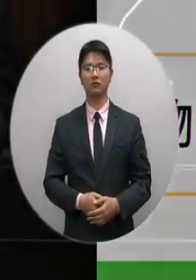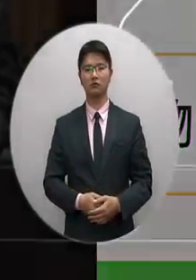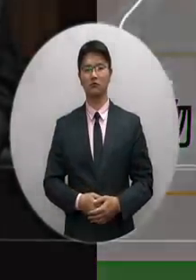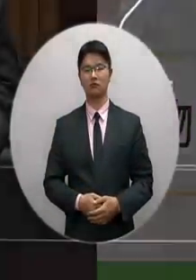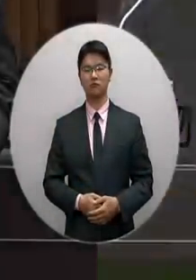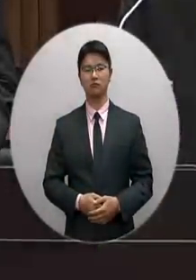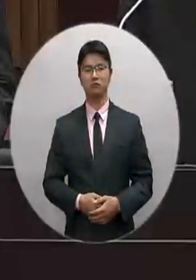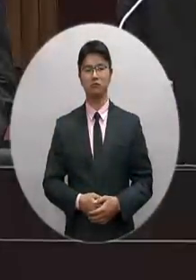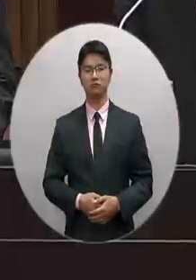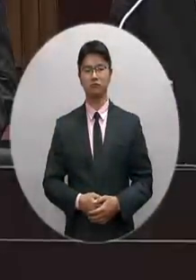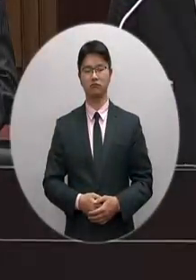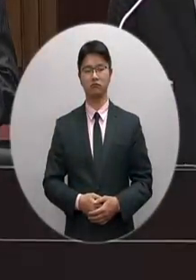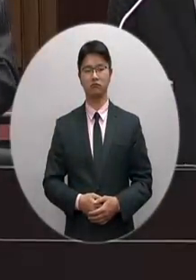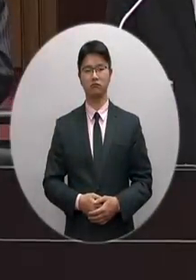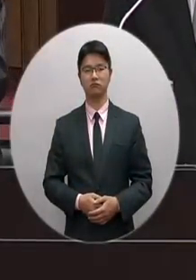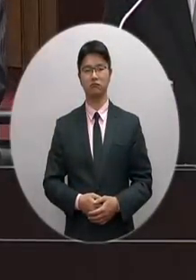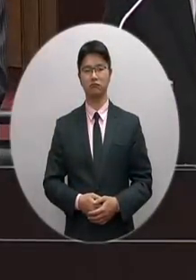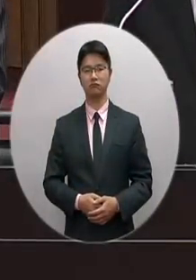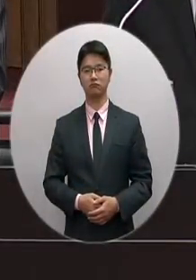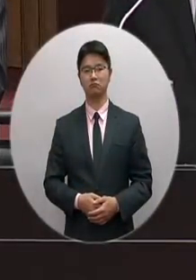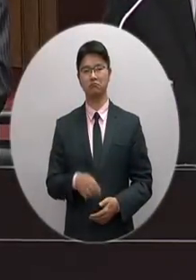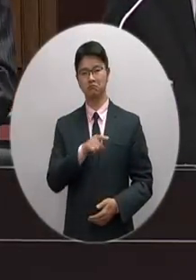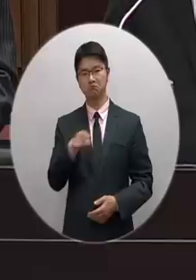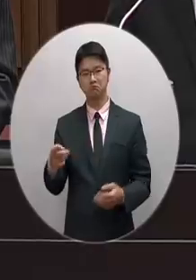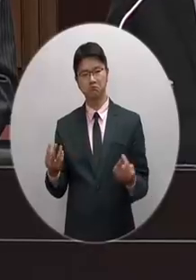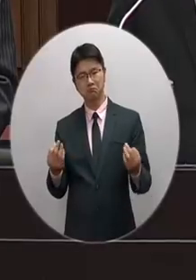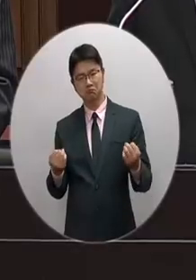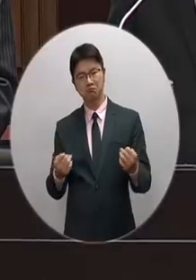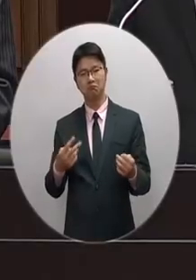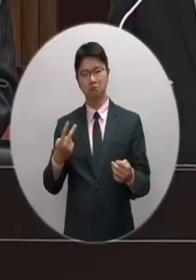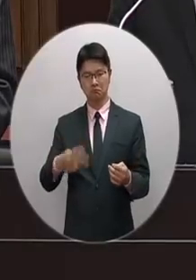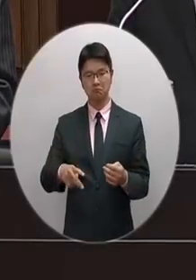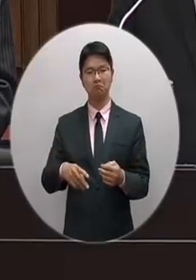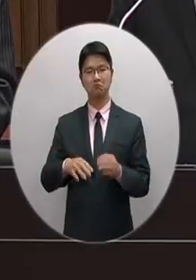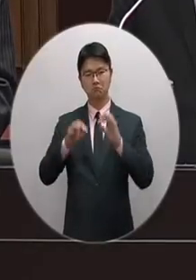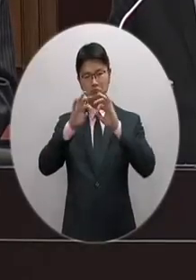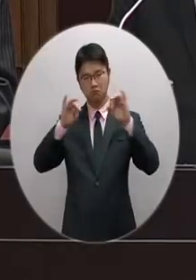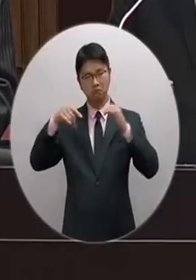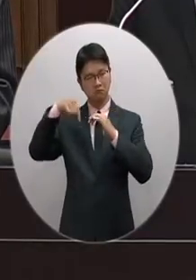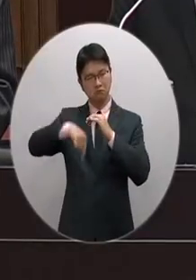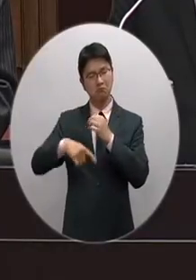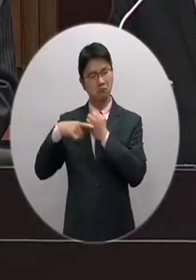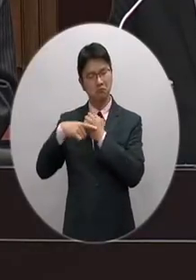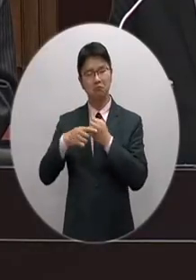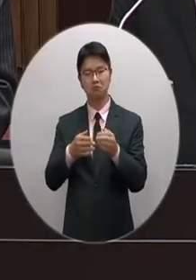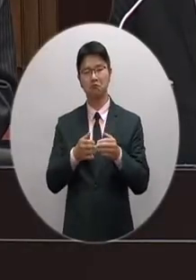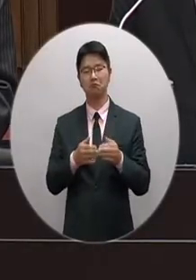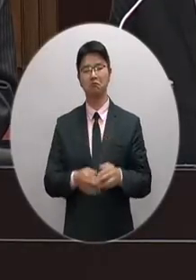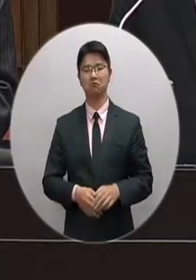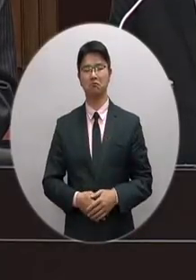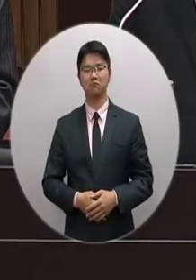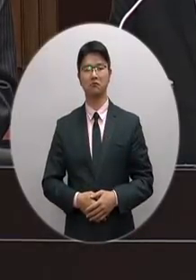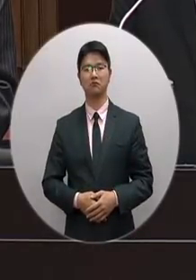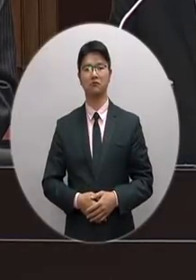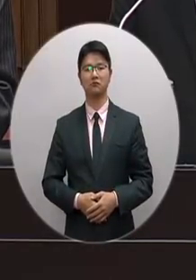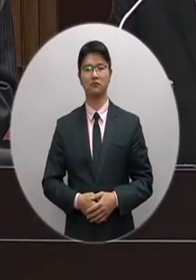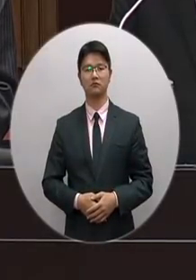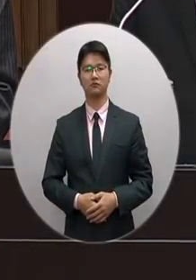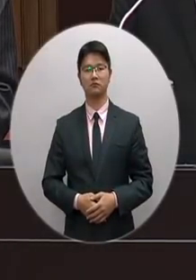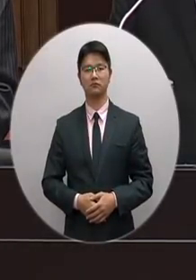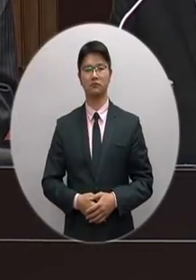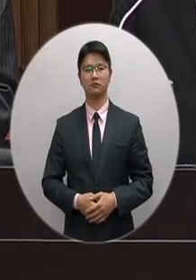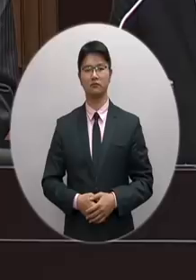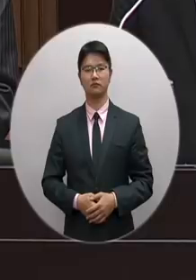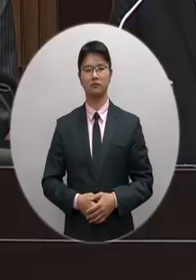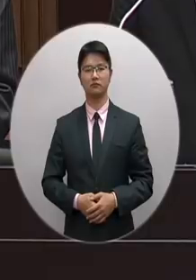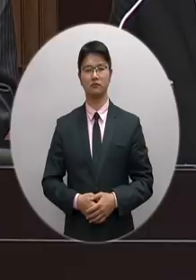可能还要再进一步的了解。 好， 好，所以就是说青年低薪的这个